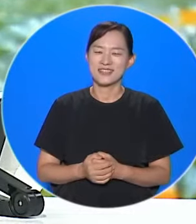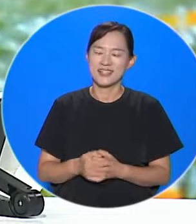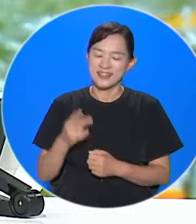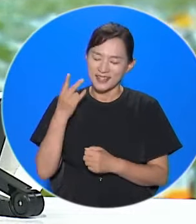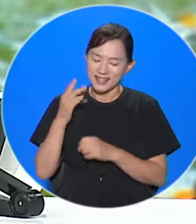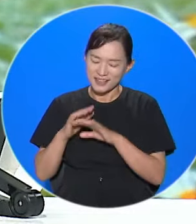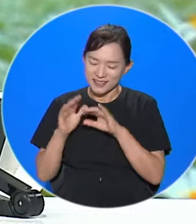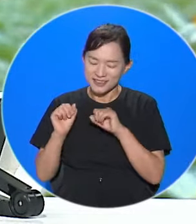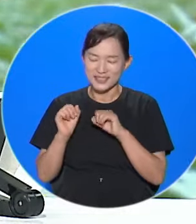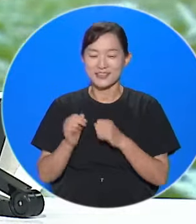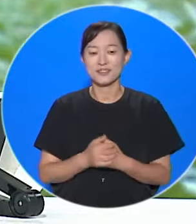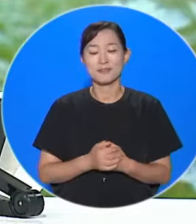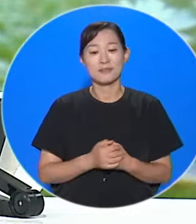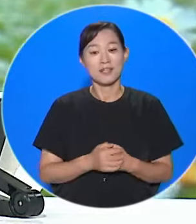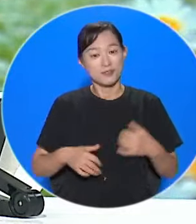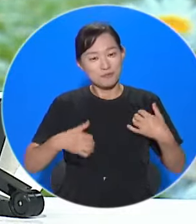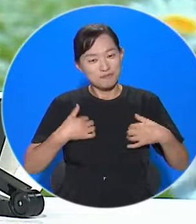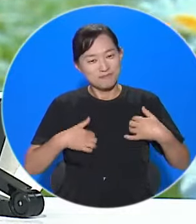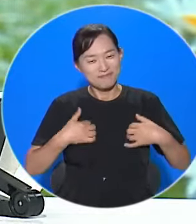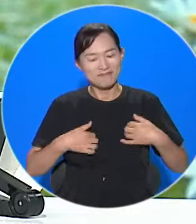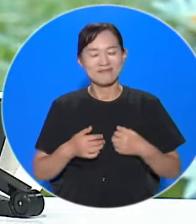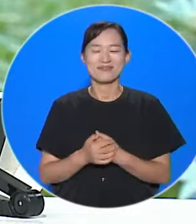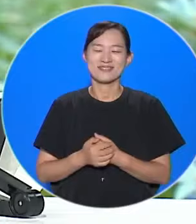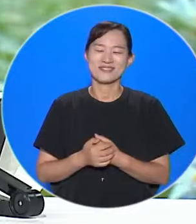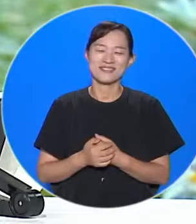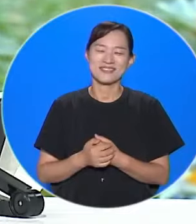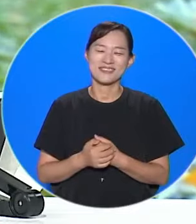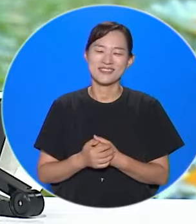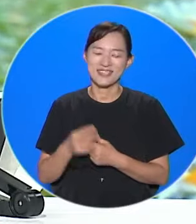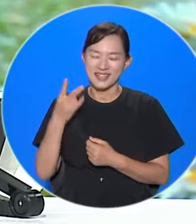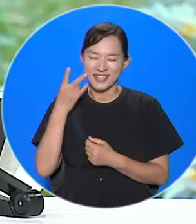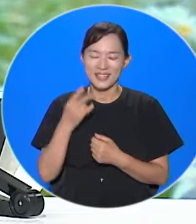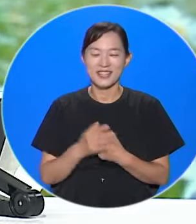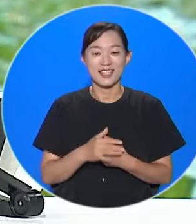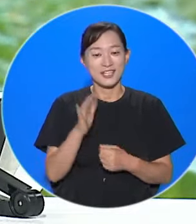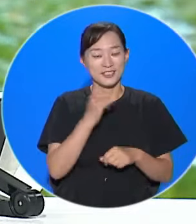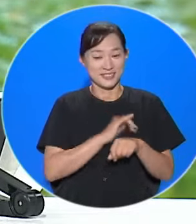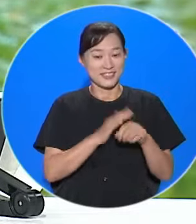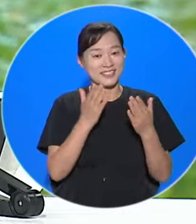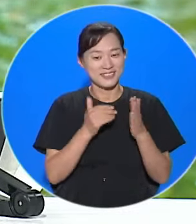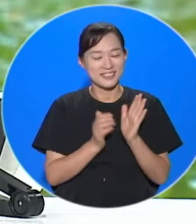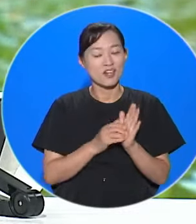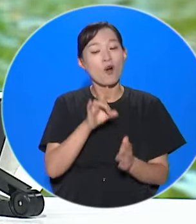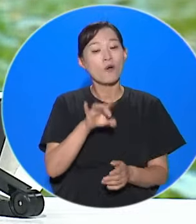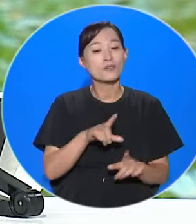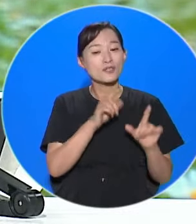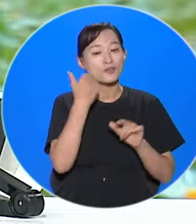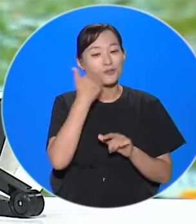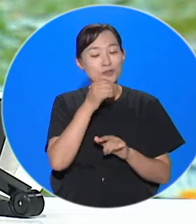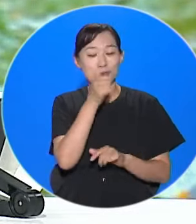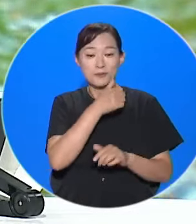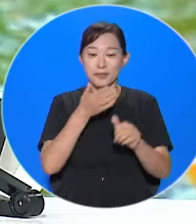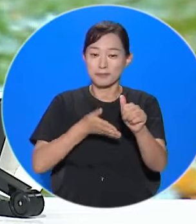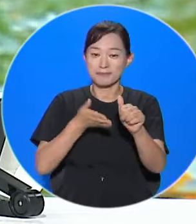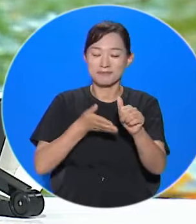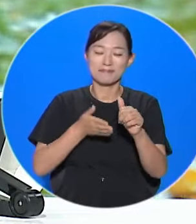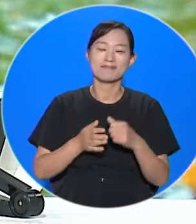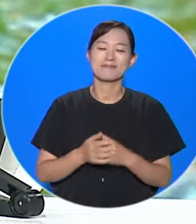네, 안녕하세요. 네, 반갑습니다. 네, 전화 잘 주셨고요. 어디 사는 누구신지 잠깐